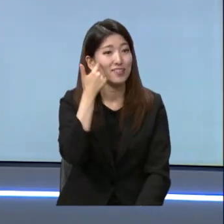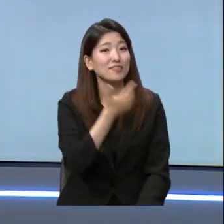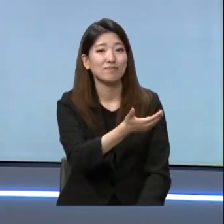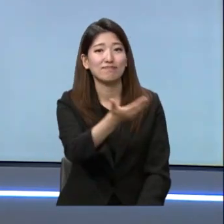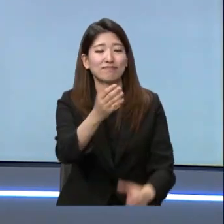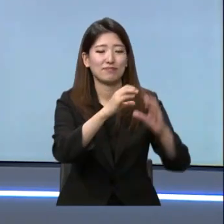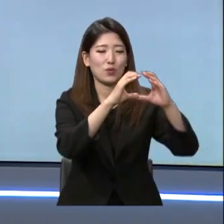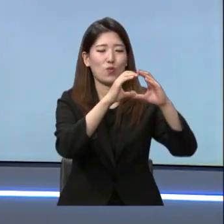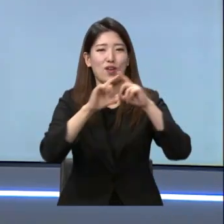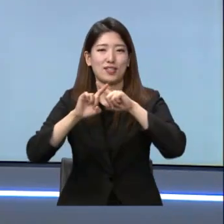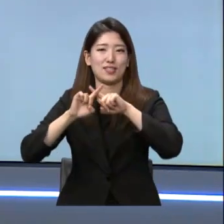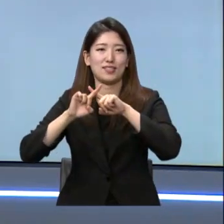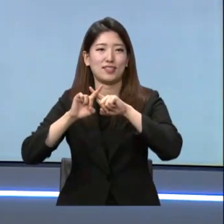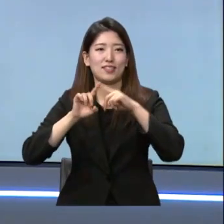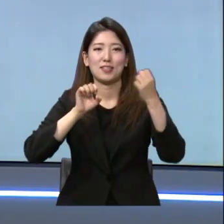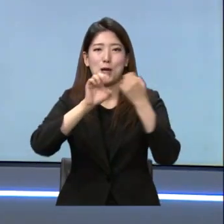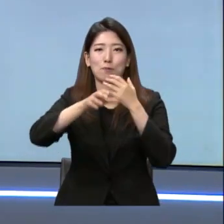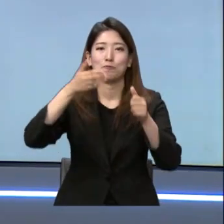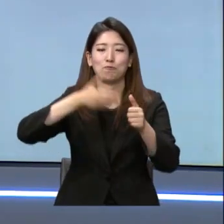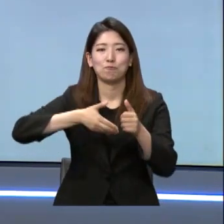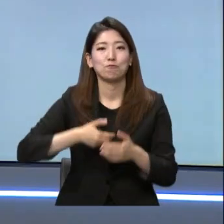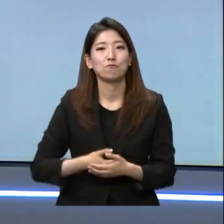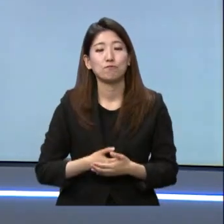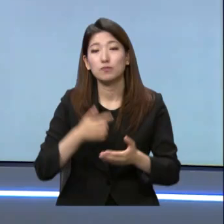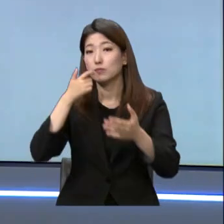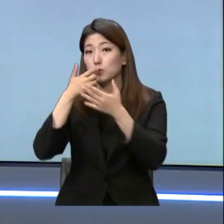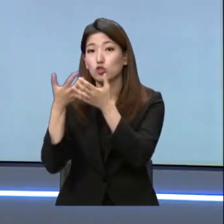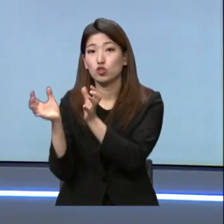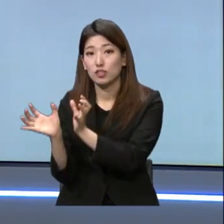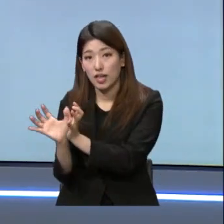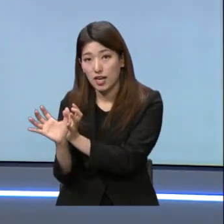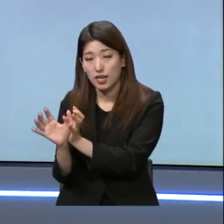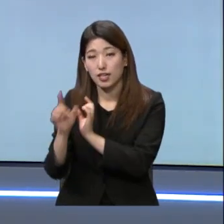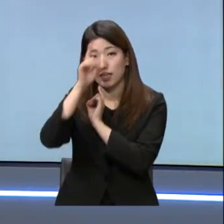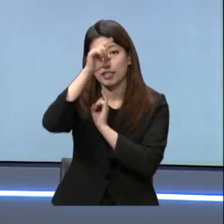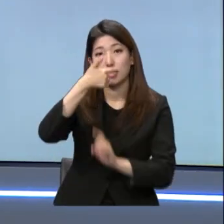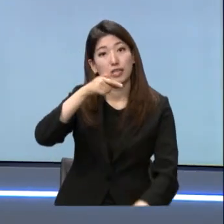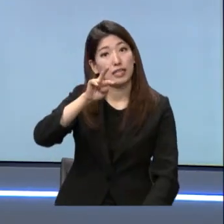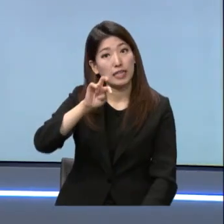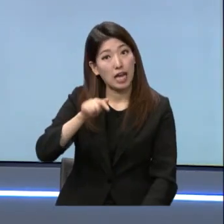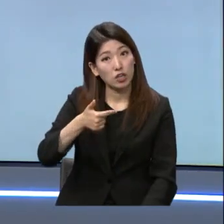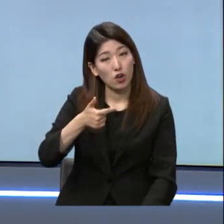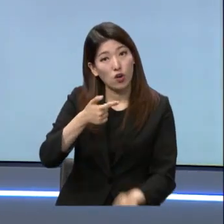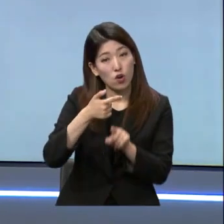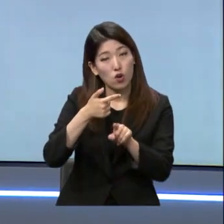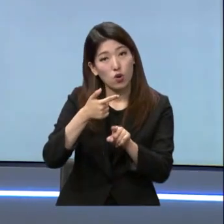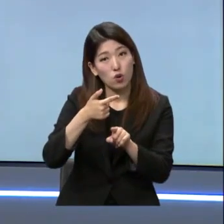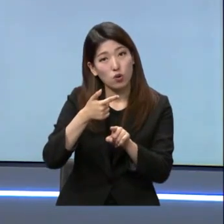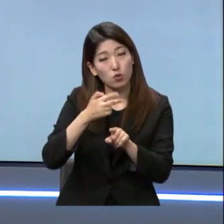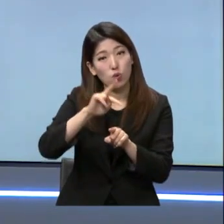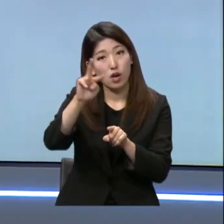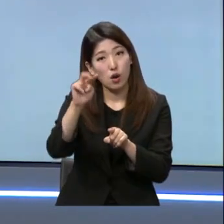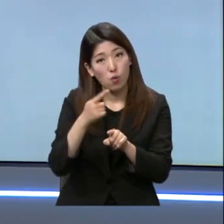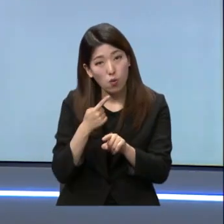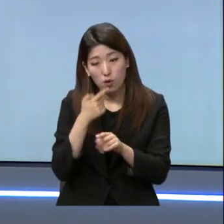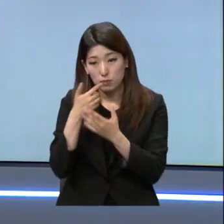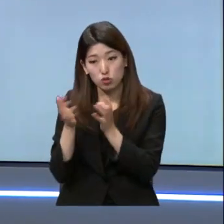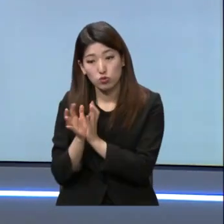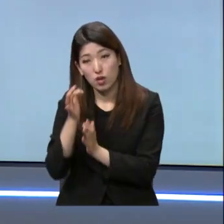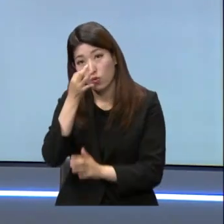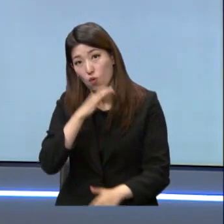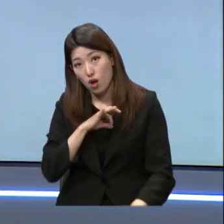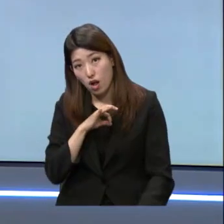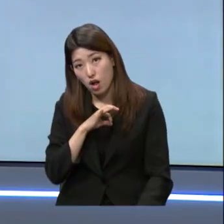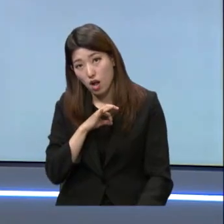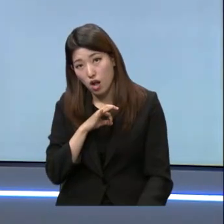패 마리 앞에 있죠 민주당과 돌아온 이낙연 민주당의 플러스다라고 생각을 하시면